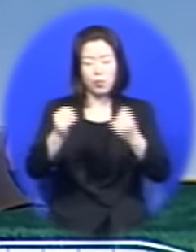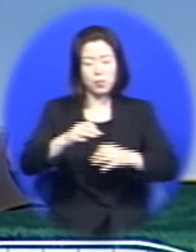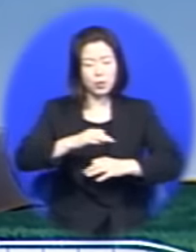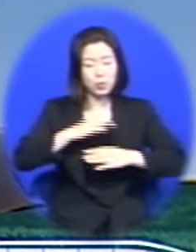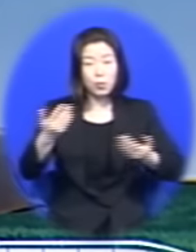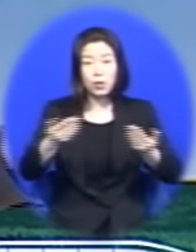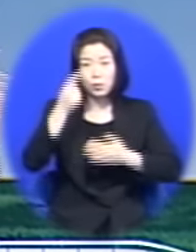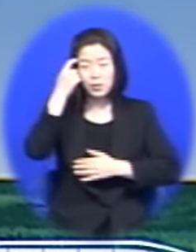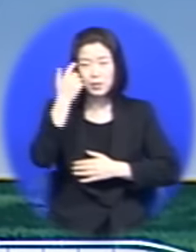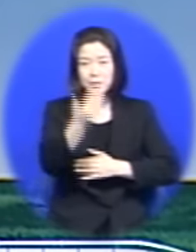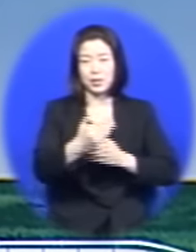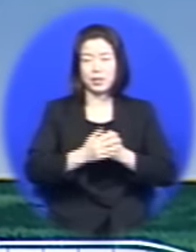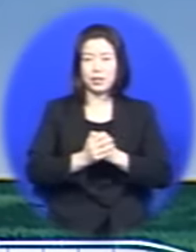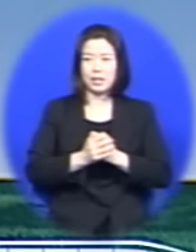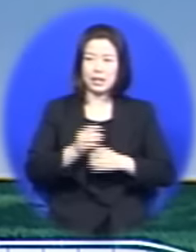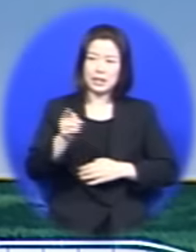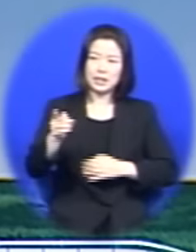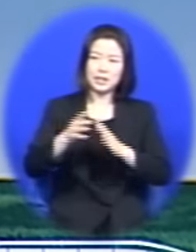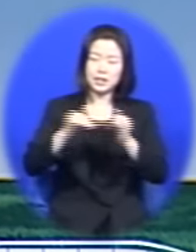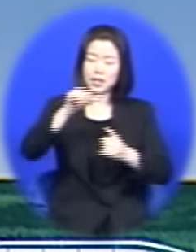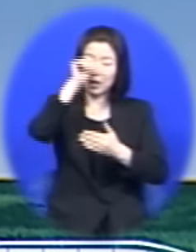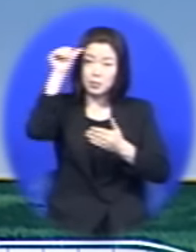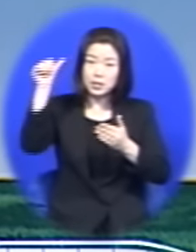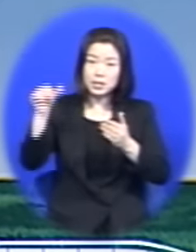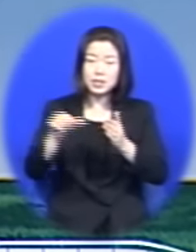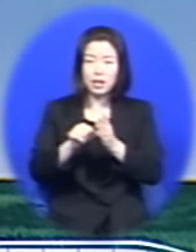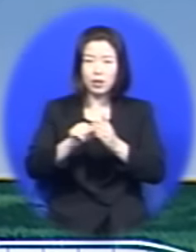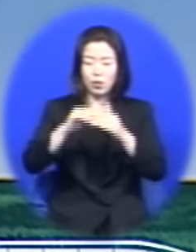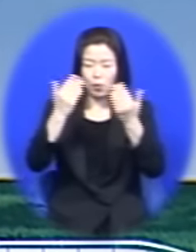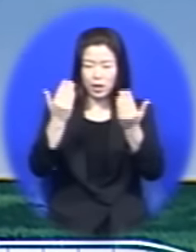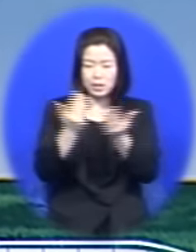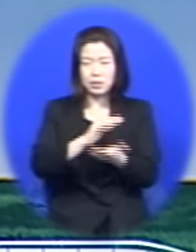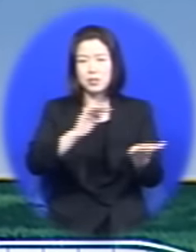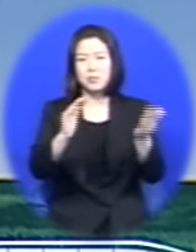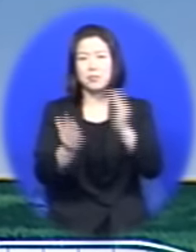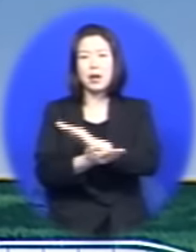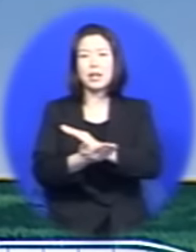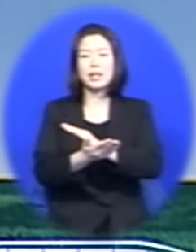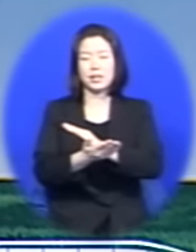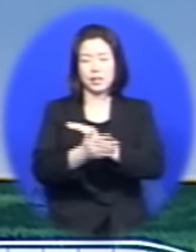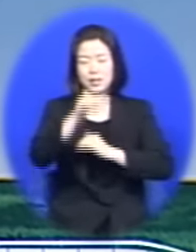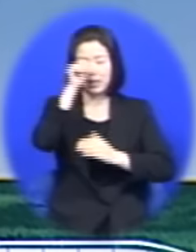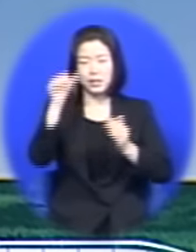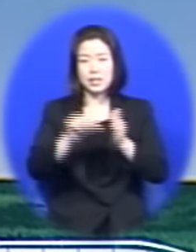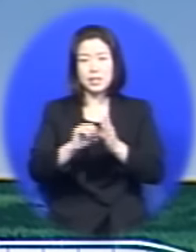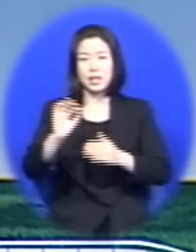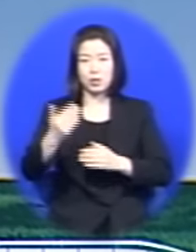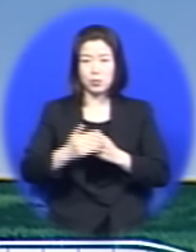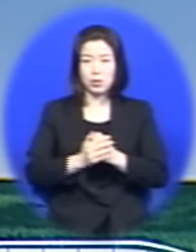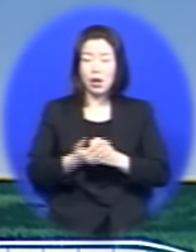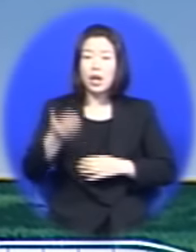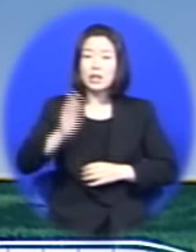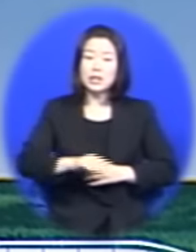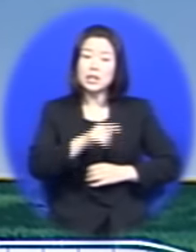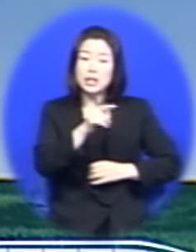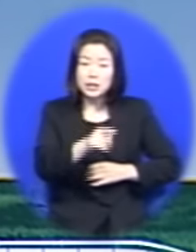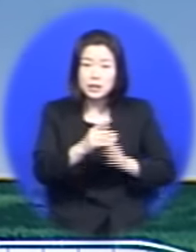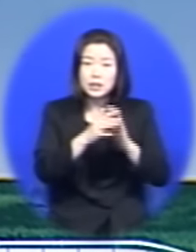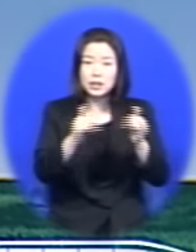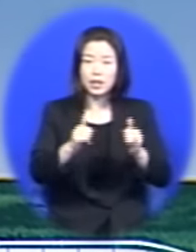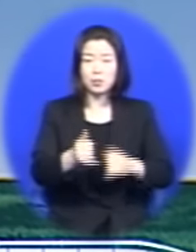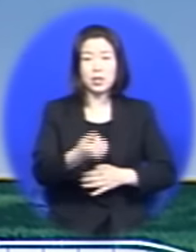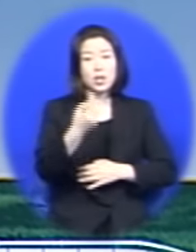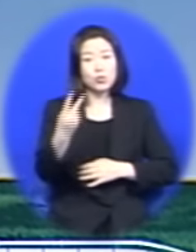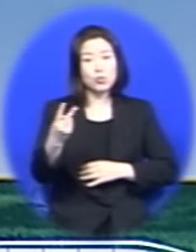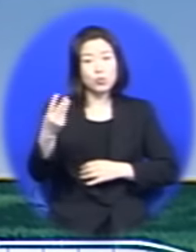일이에요. 그 사람의 인생은 완전히 뒤바뀐 인생이 되겠죠. 그런데 그런 사람이